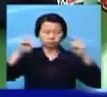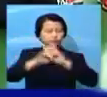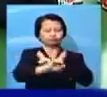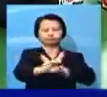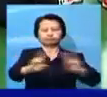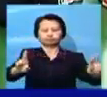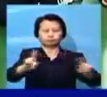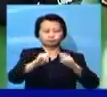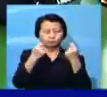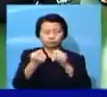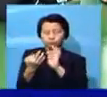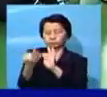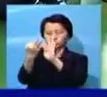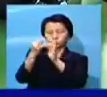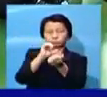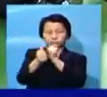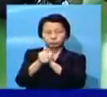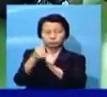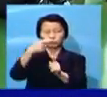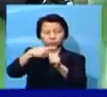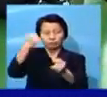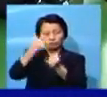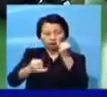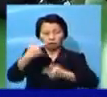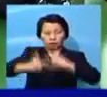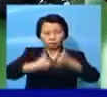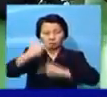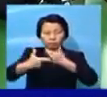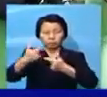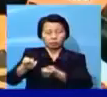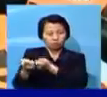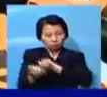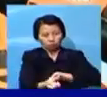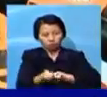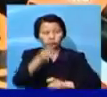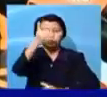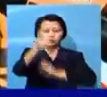persiapan skuad menghadapi kejohanan separuh akhir Liga hoki